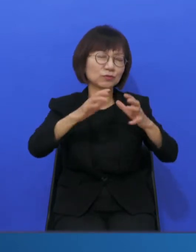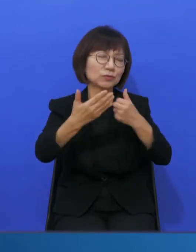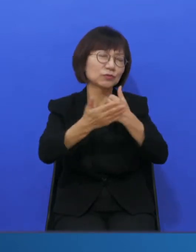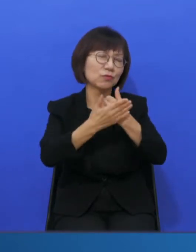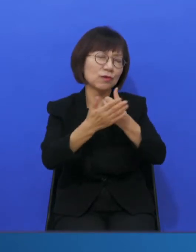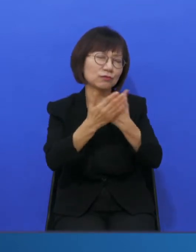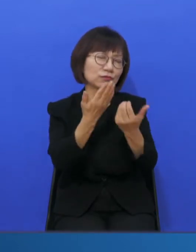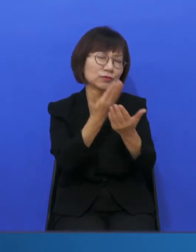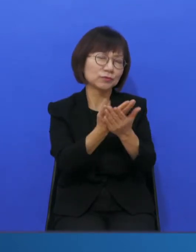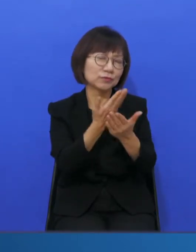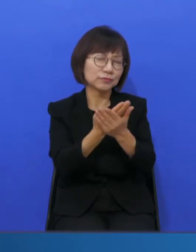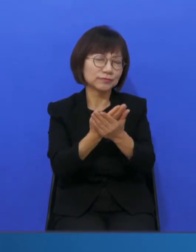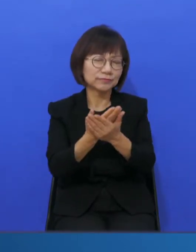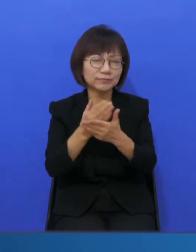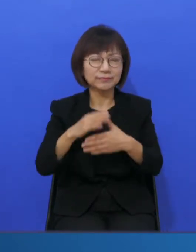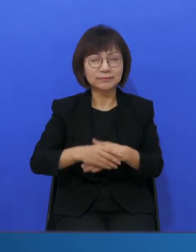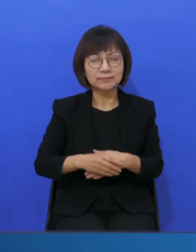주여